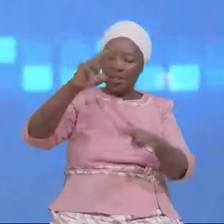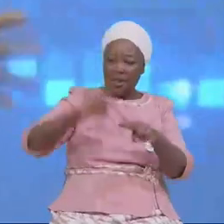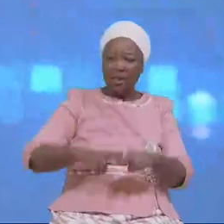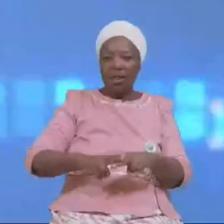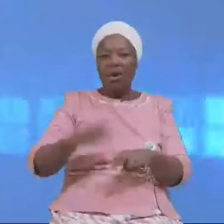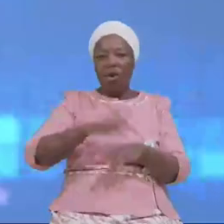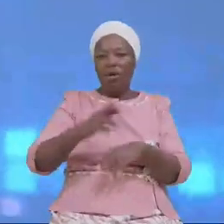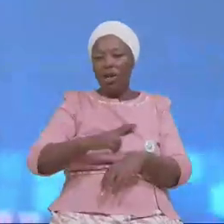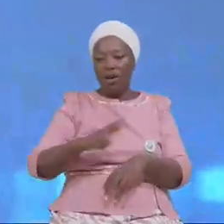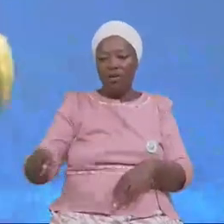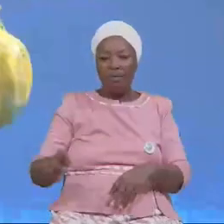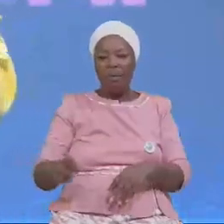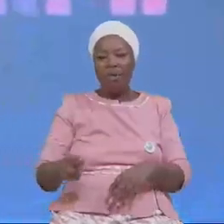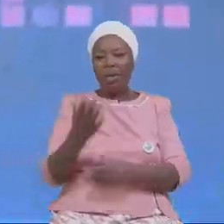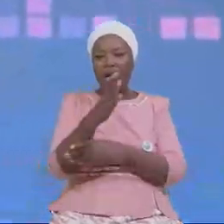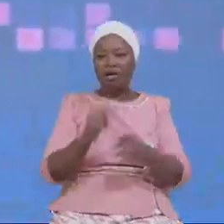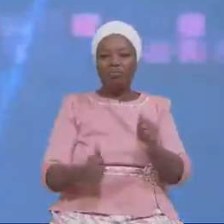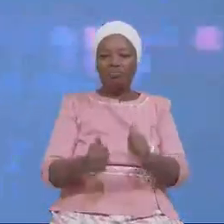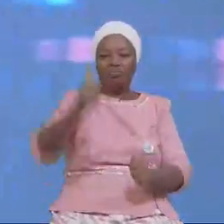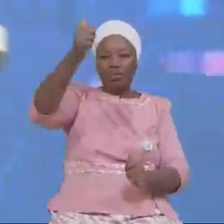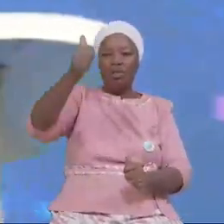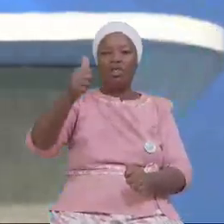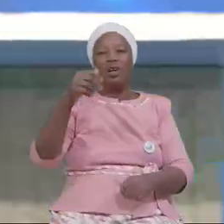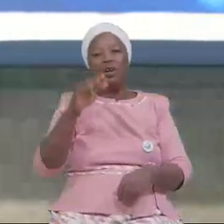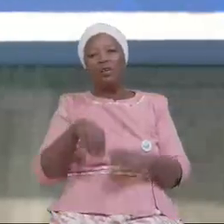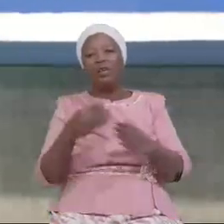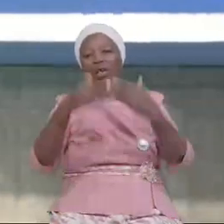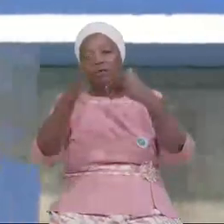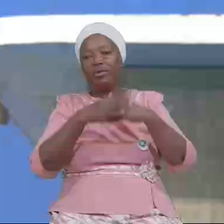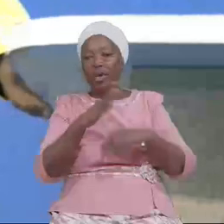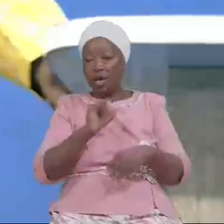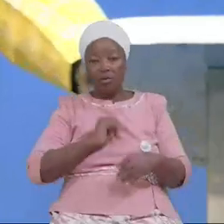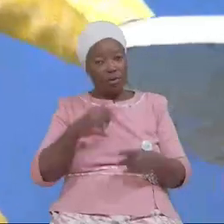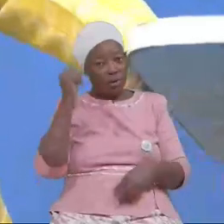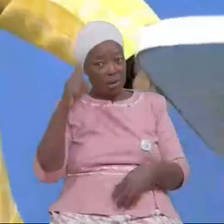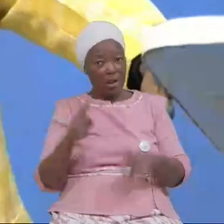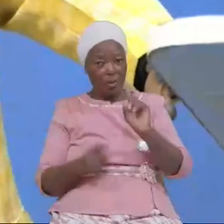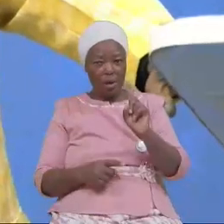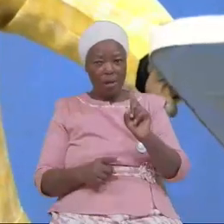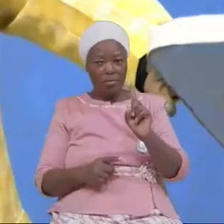droite de la majesté divine dans les lieux très hauts. Je veux que vous compreniez, hein?